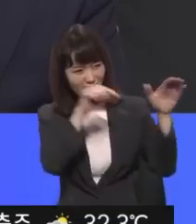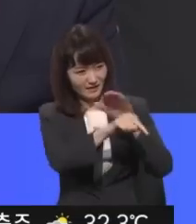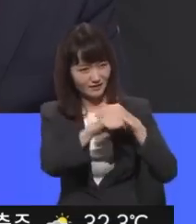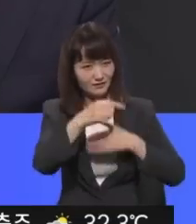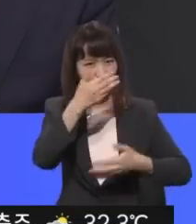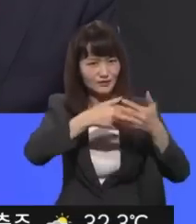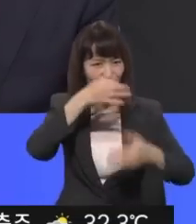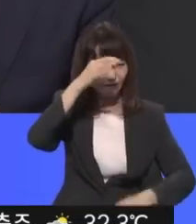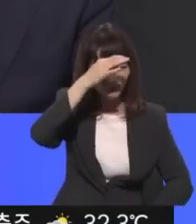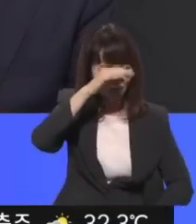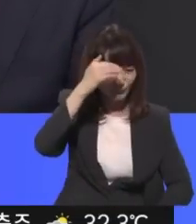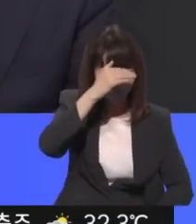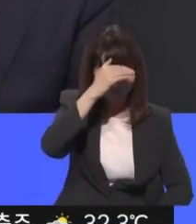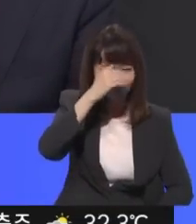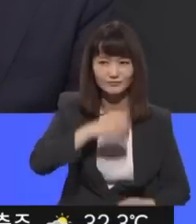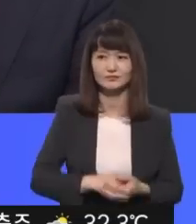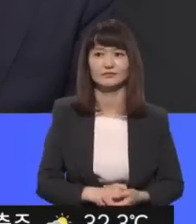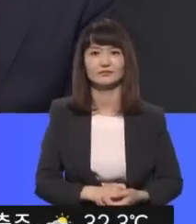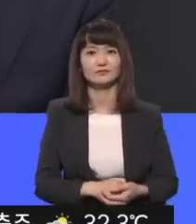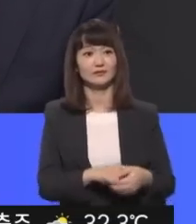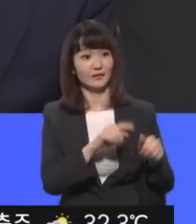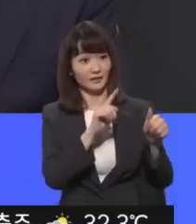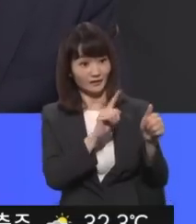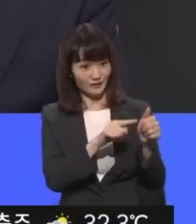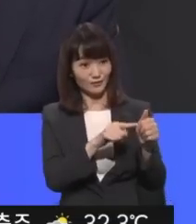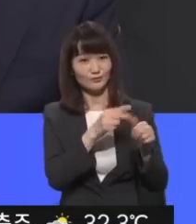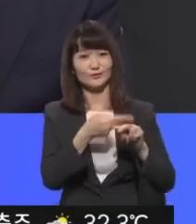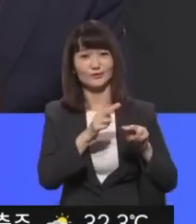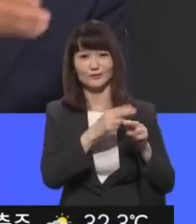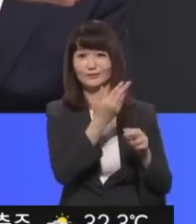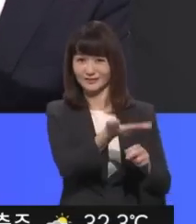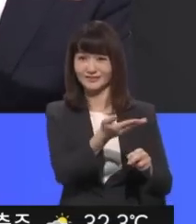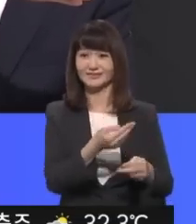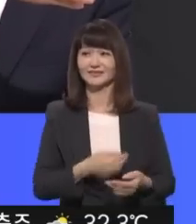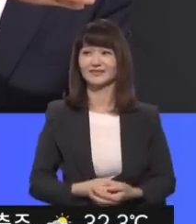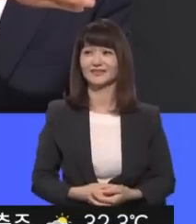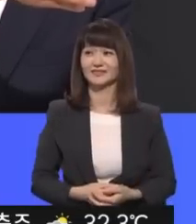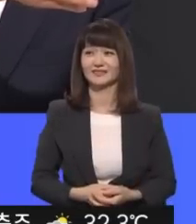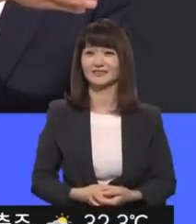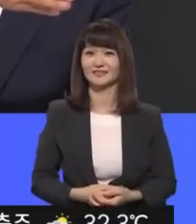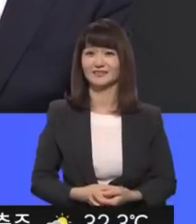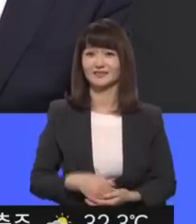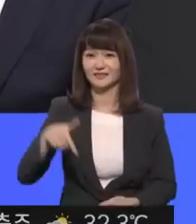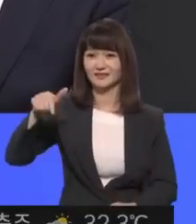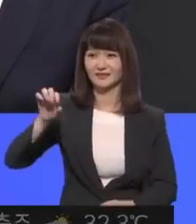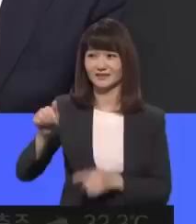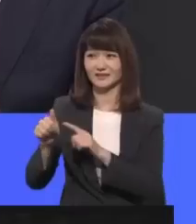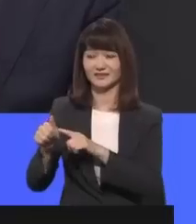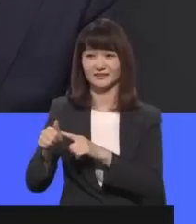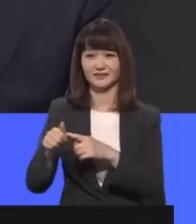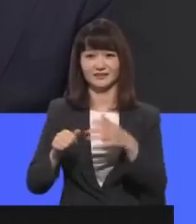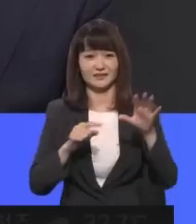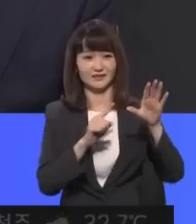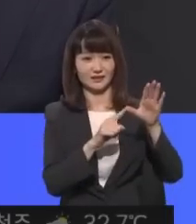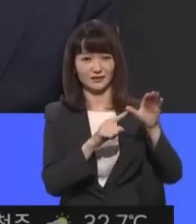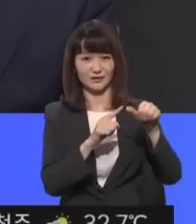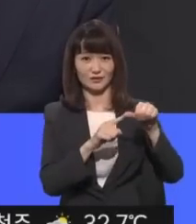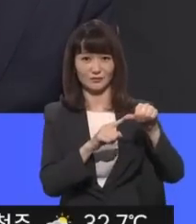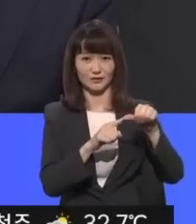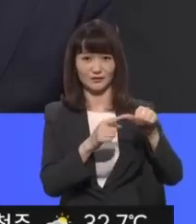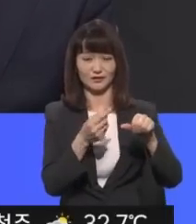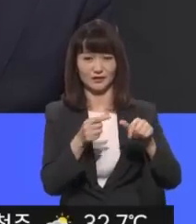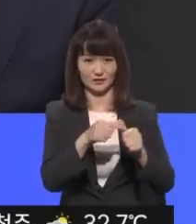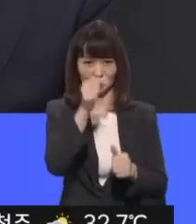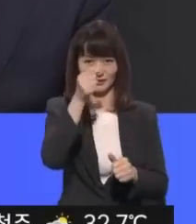하하 합니다 아 그 분들이야 되겠느냐 룸 여니까 등 종합 밖에는 강희정 시작이니까 것을 선택해 줘야 예 아이가